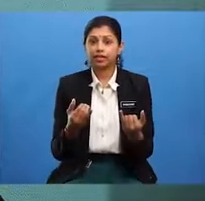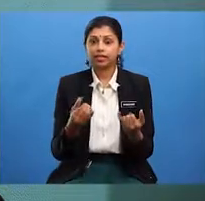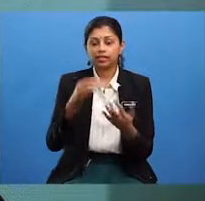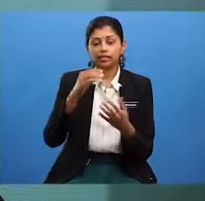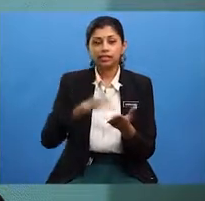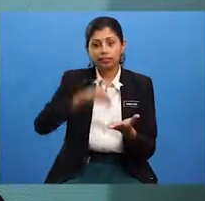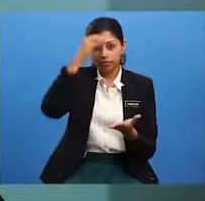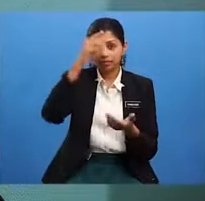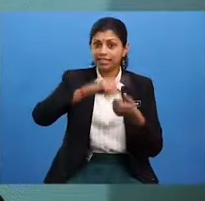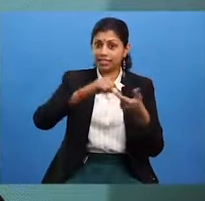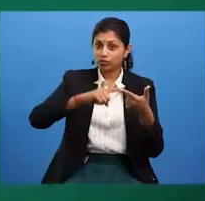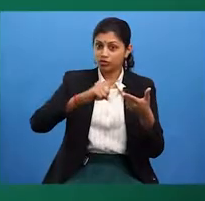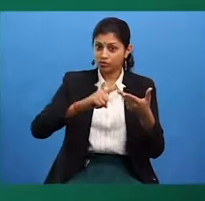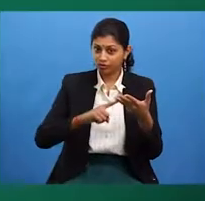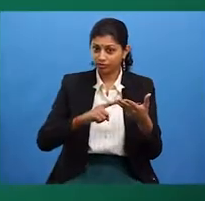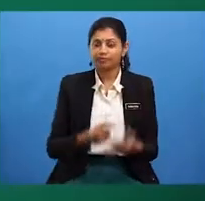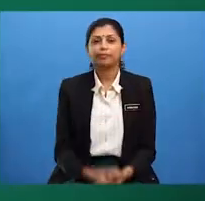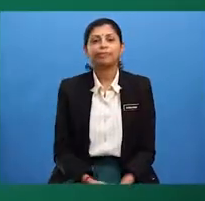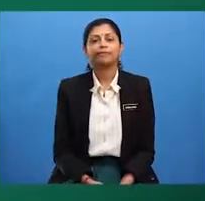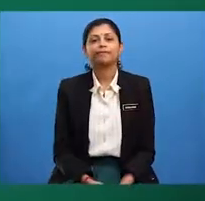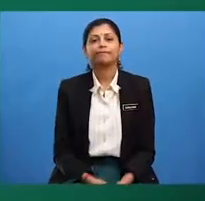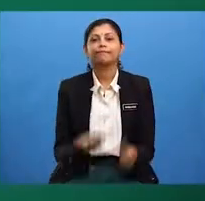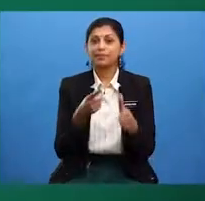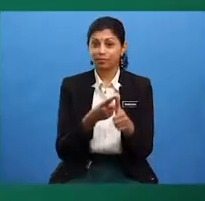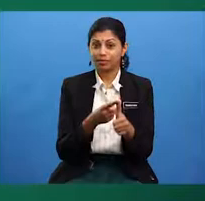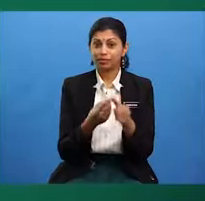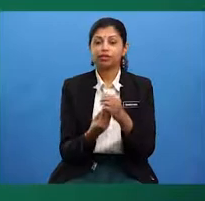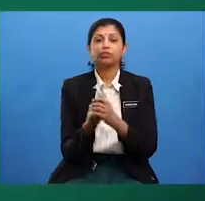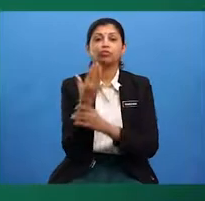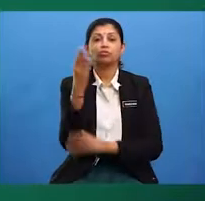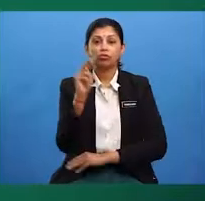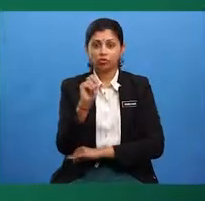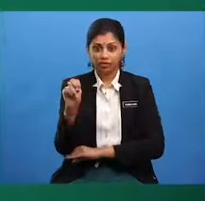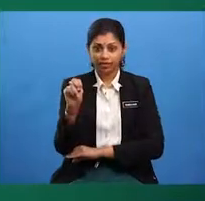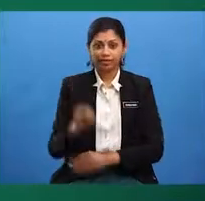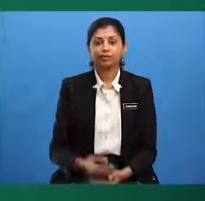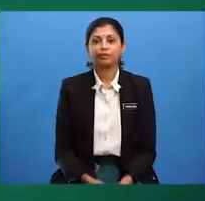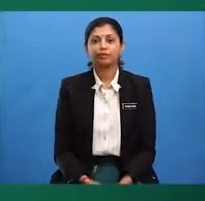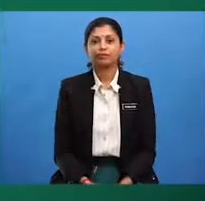satu sumber asas tersebut. Yang pertama, tumbuh-tumbuhan.